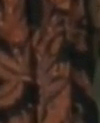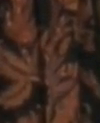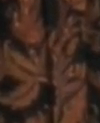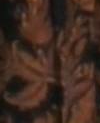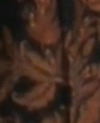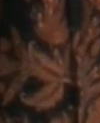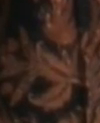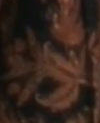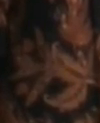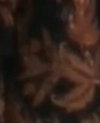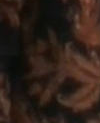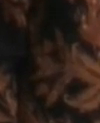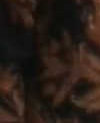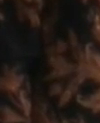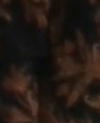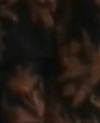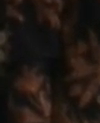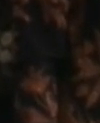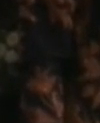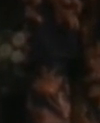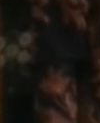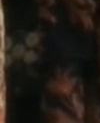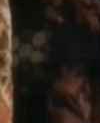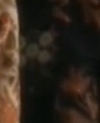demi kau